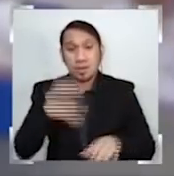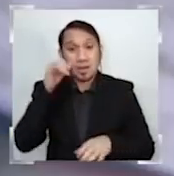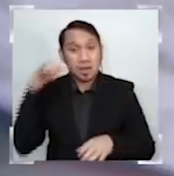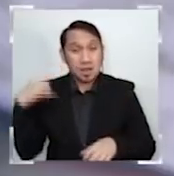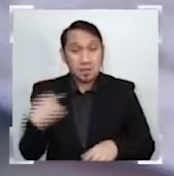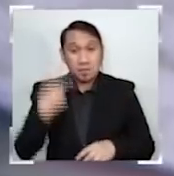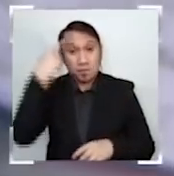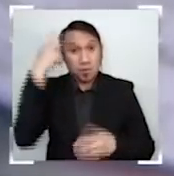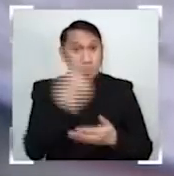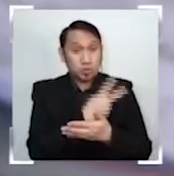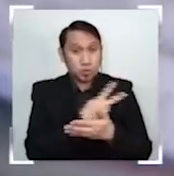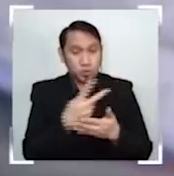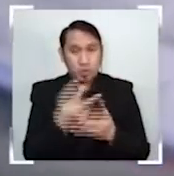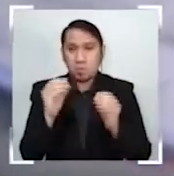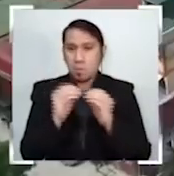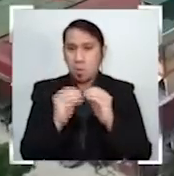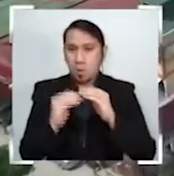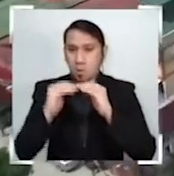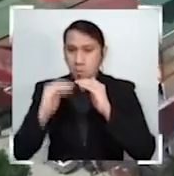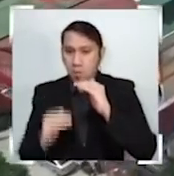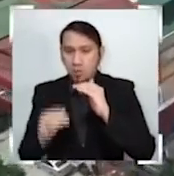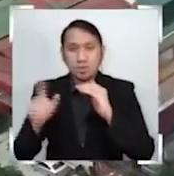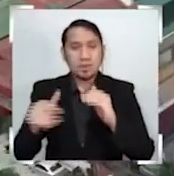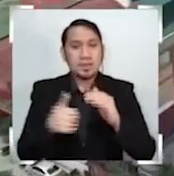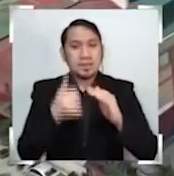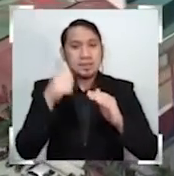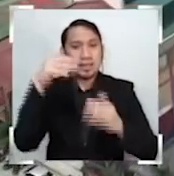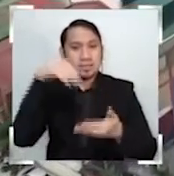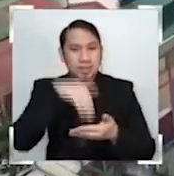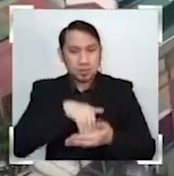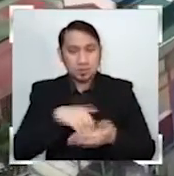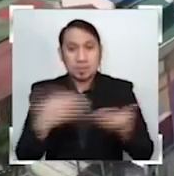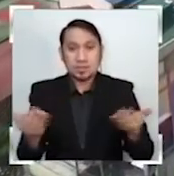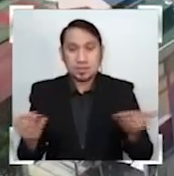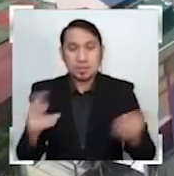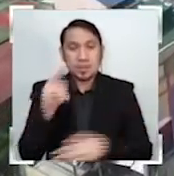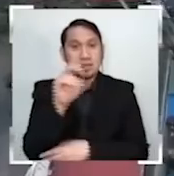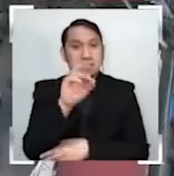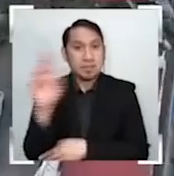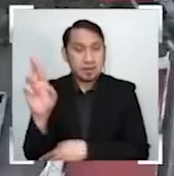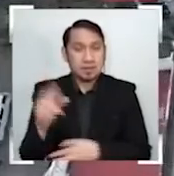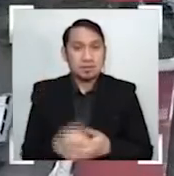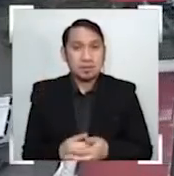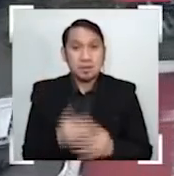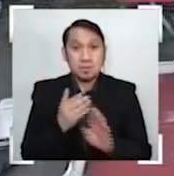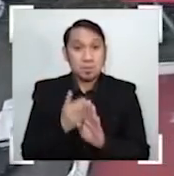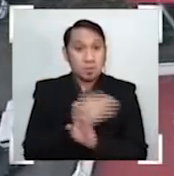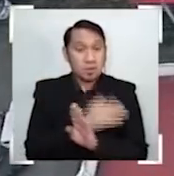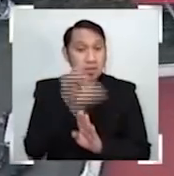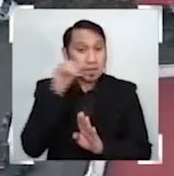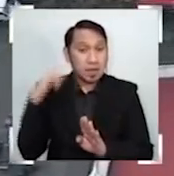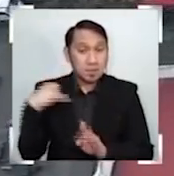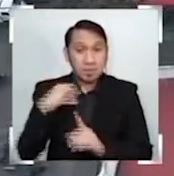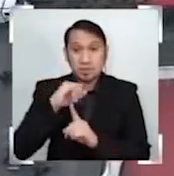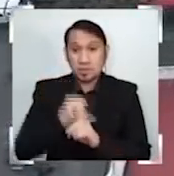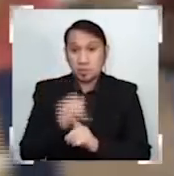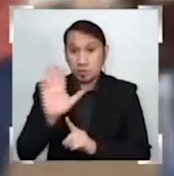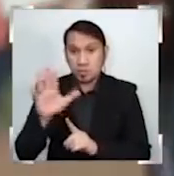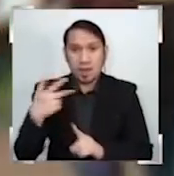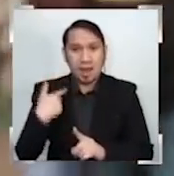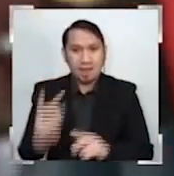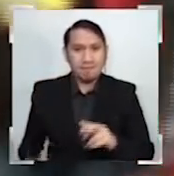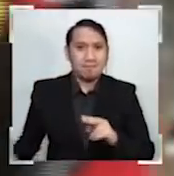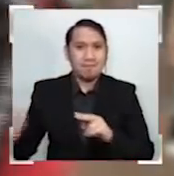2 linggo na mas mababa sa 10,000 ang new cases sa Kamaynilaan. Bago kahapon, noong January 5, huling naitala ang less